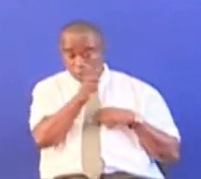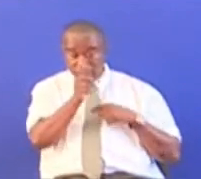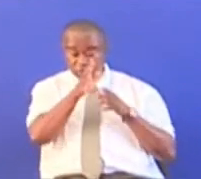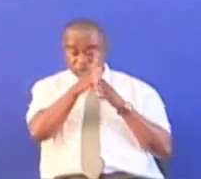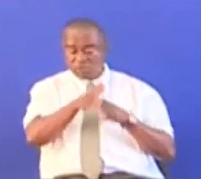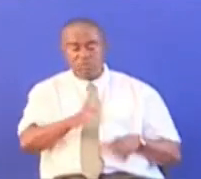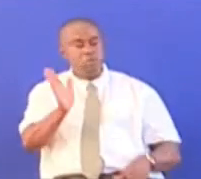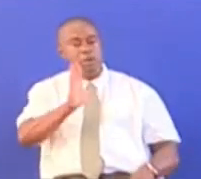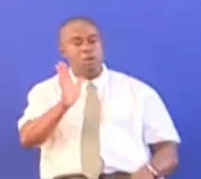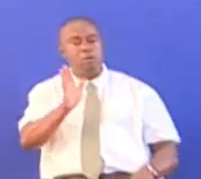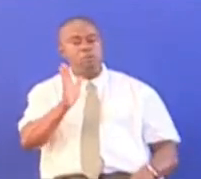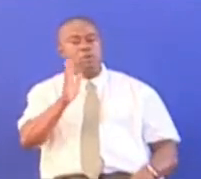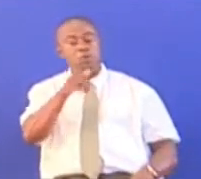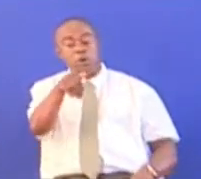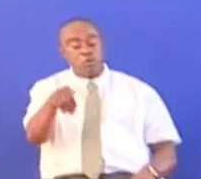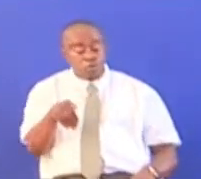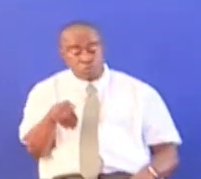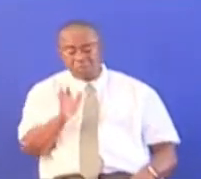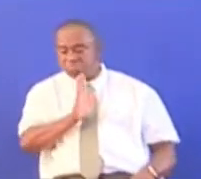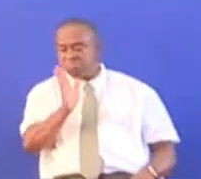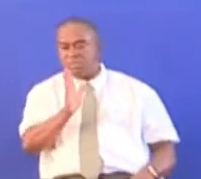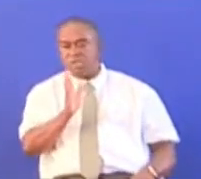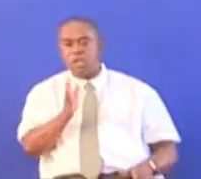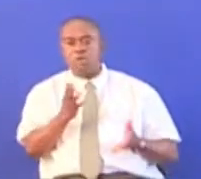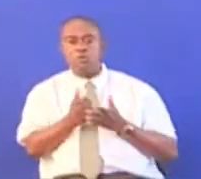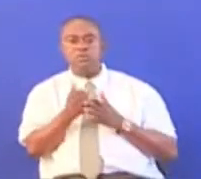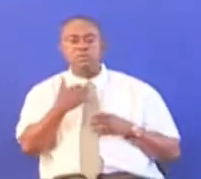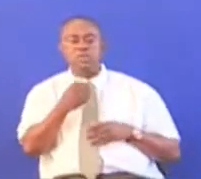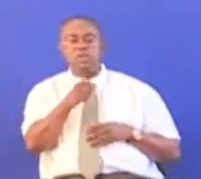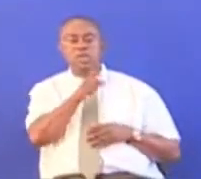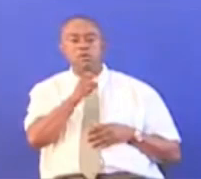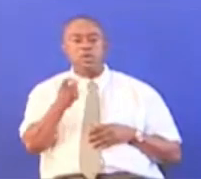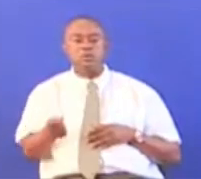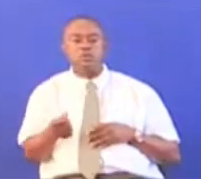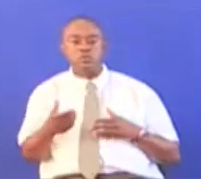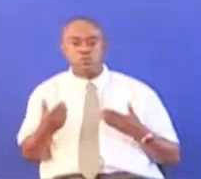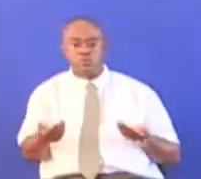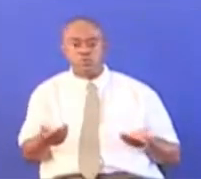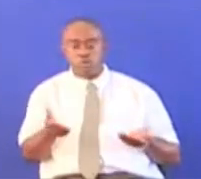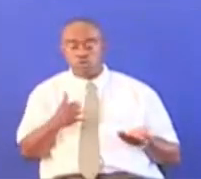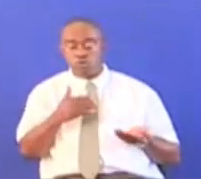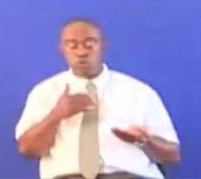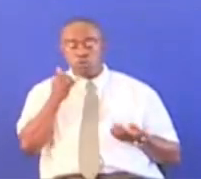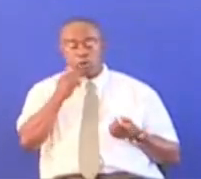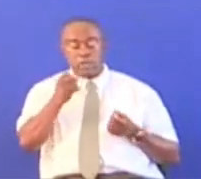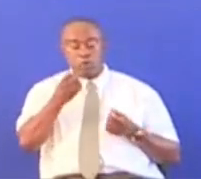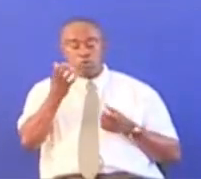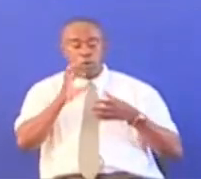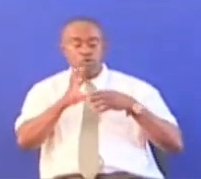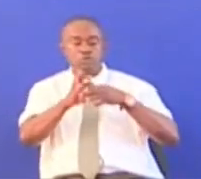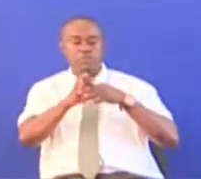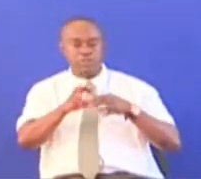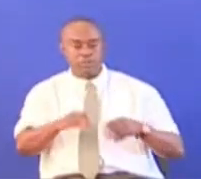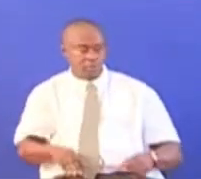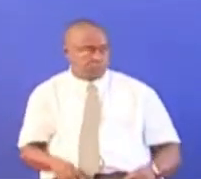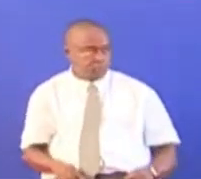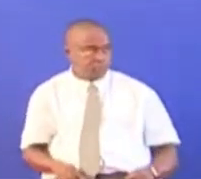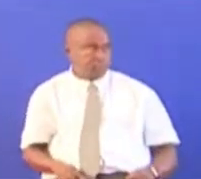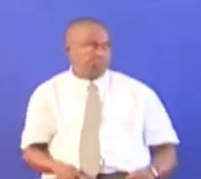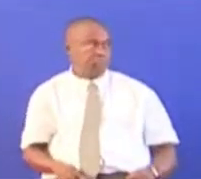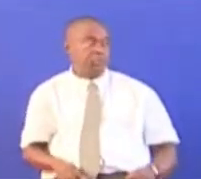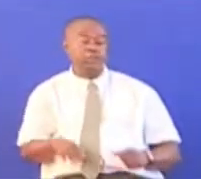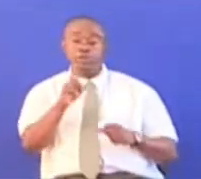wanadhulumiwa na haki zao hazipatikani kwa sababu tu ya matakwa ya watu kutaka kutotoa ushirikiano. Hilo ni moja.